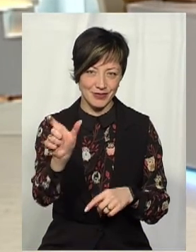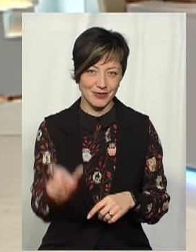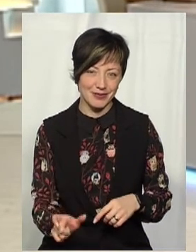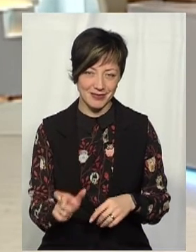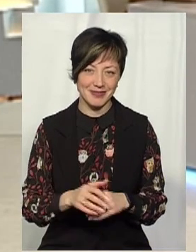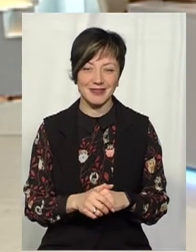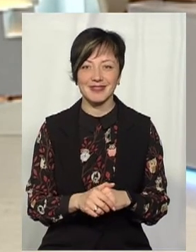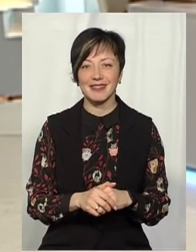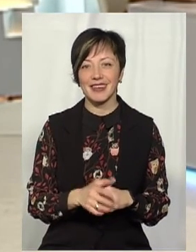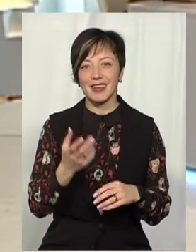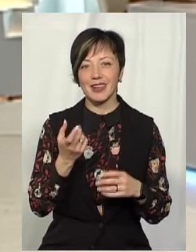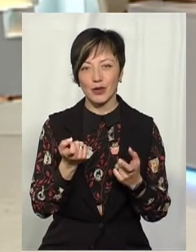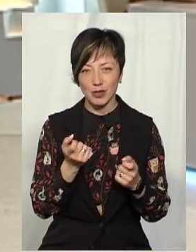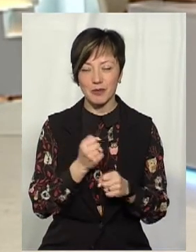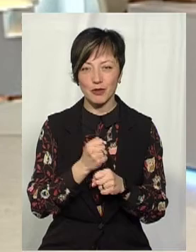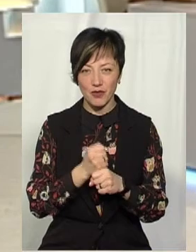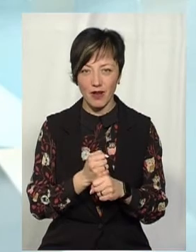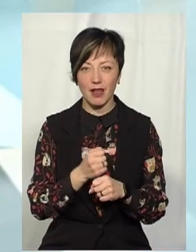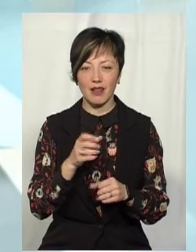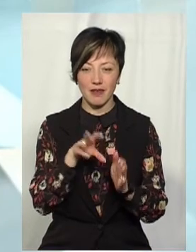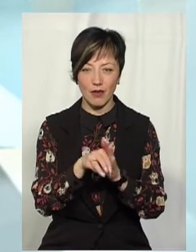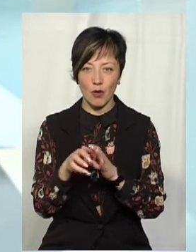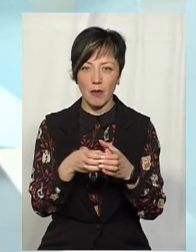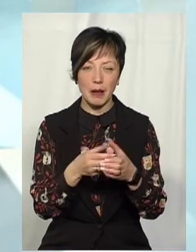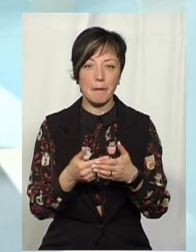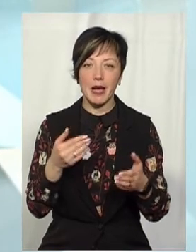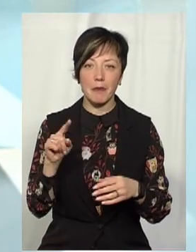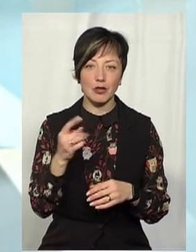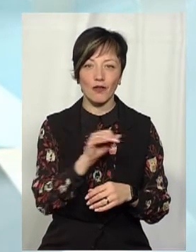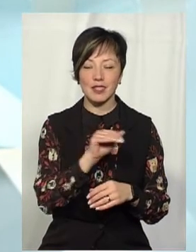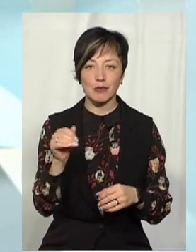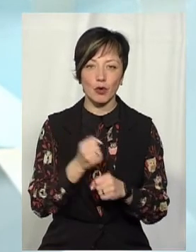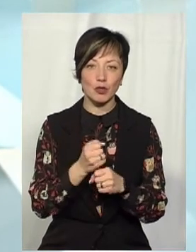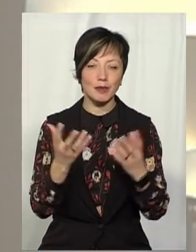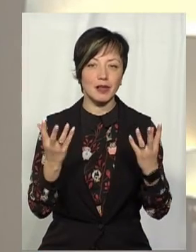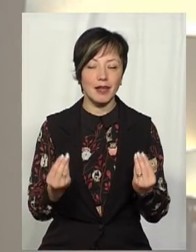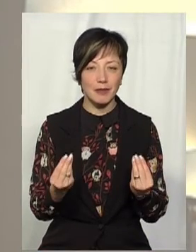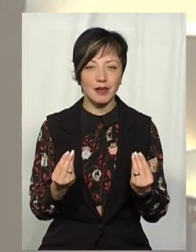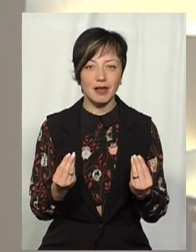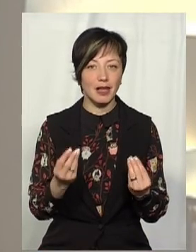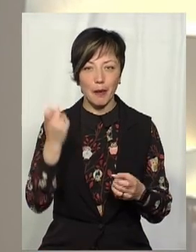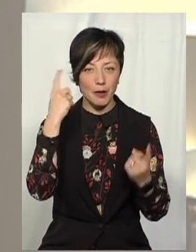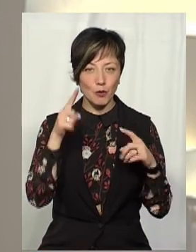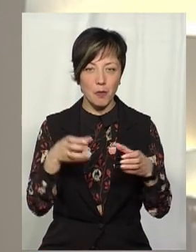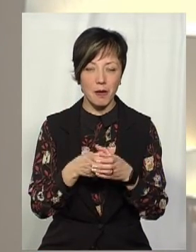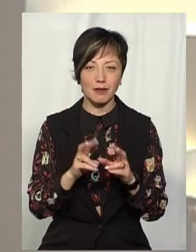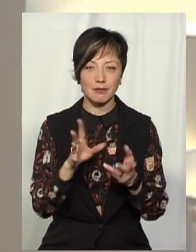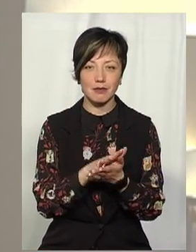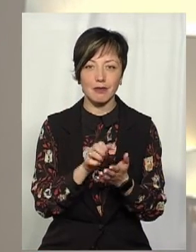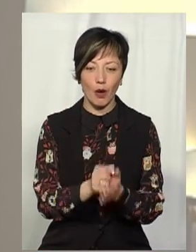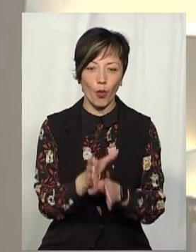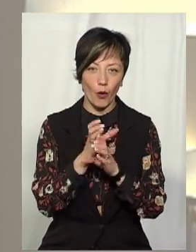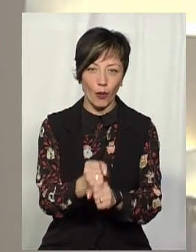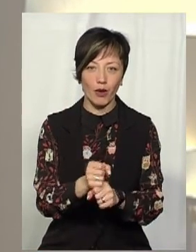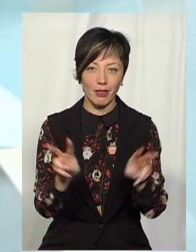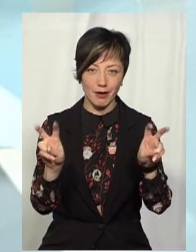поліцейського. Вже трошки працювали, ви кажете, вони в громадах ще перед там першим офіційним робочим днем. Ще не придумали в громадах от